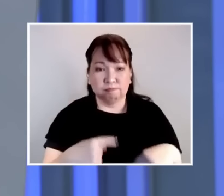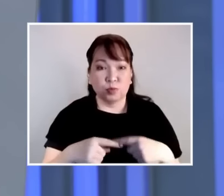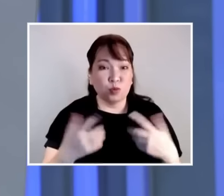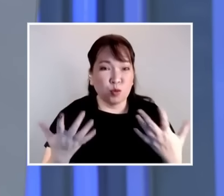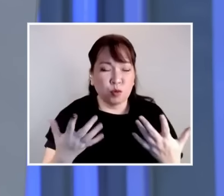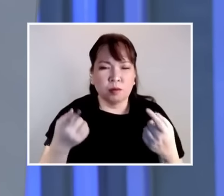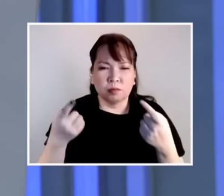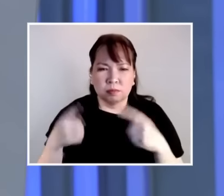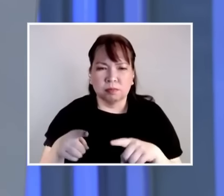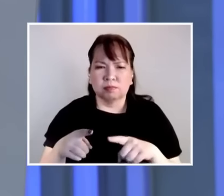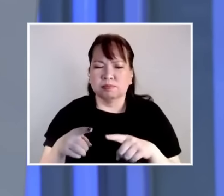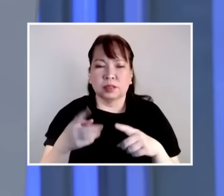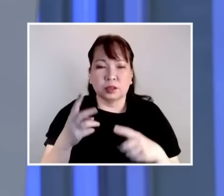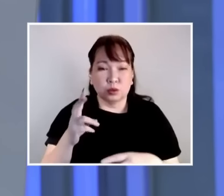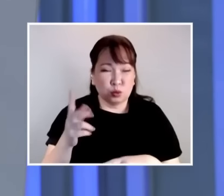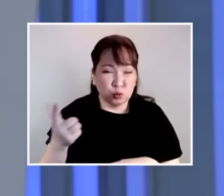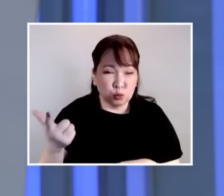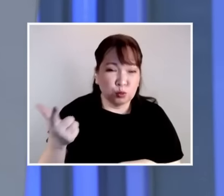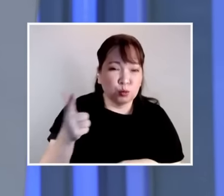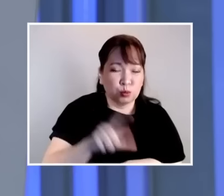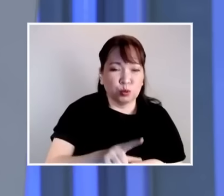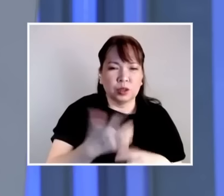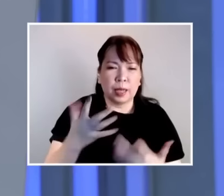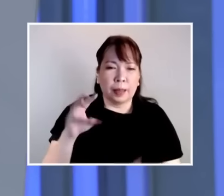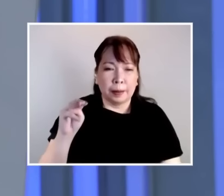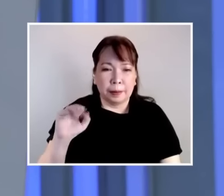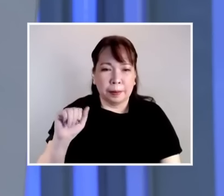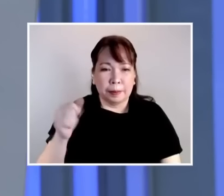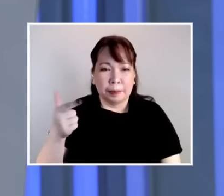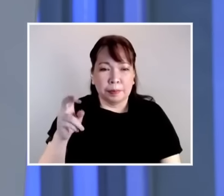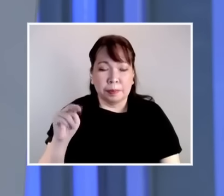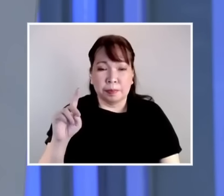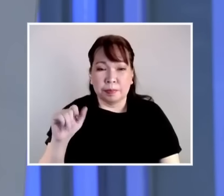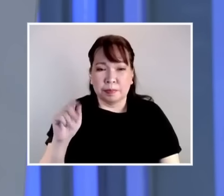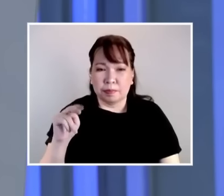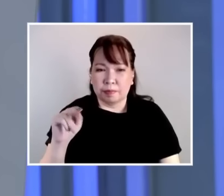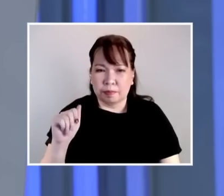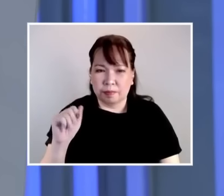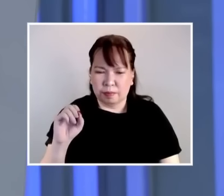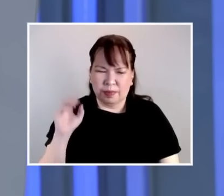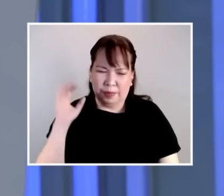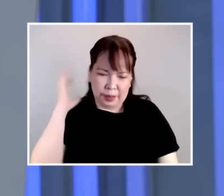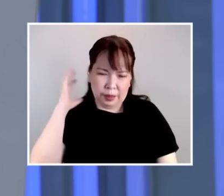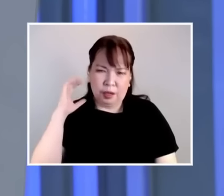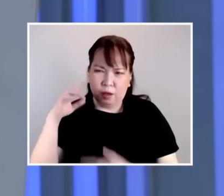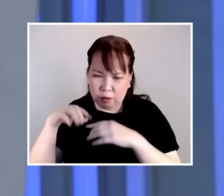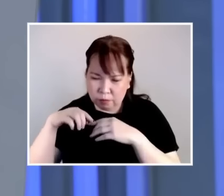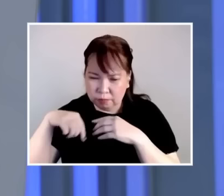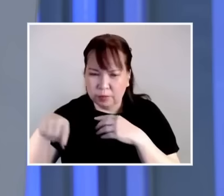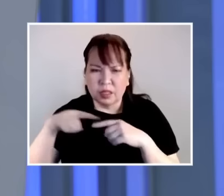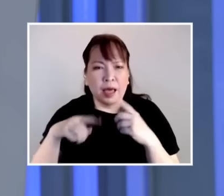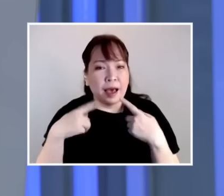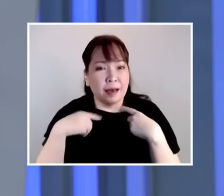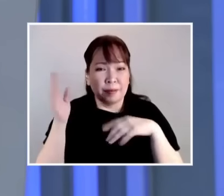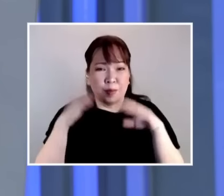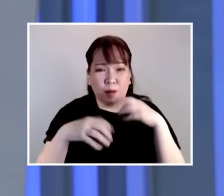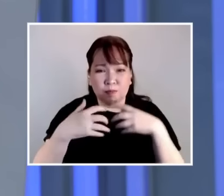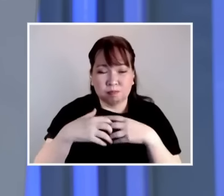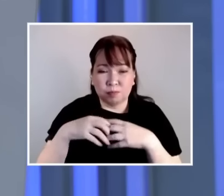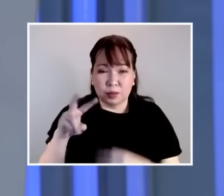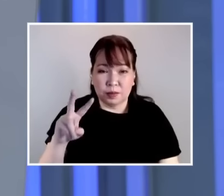na insidente ng karahasan sa Maguindanao. May mga problemadong VCMs din sa iba't ibang lalawigan